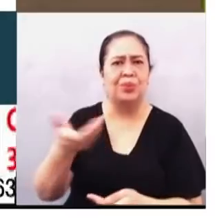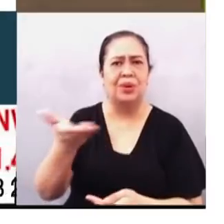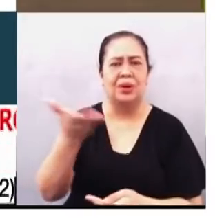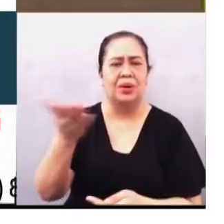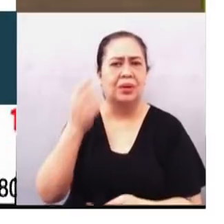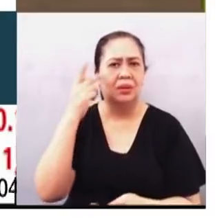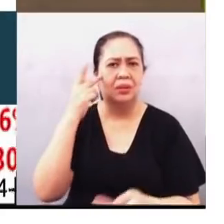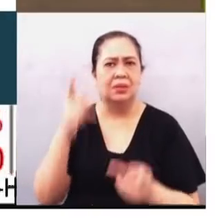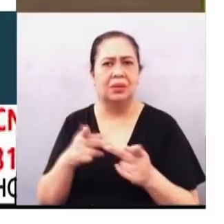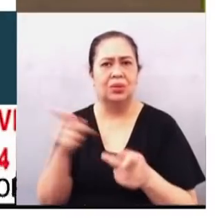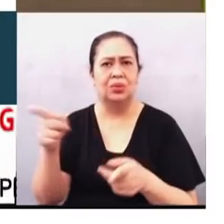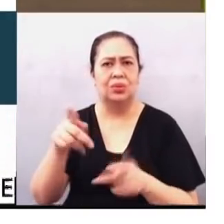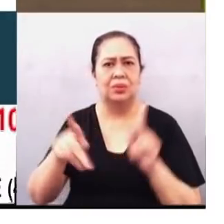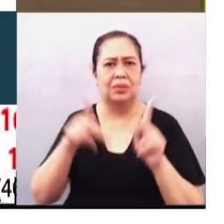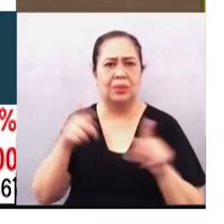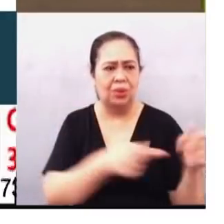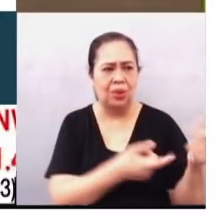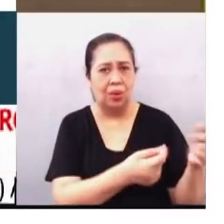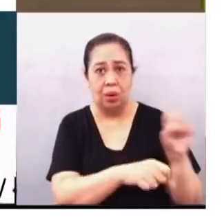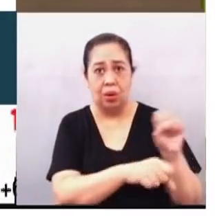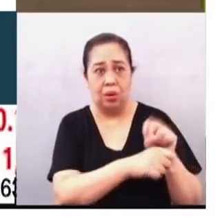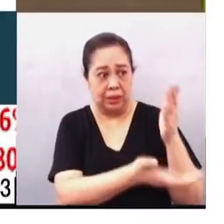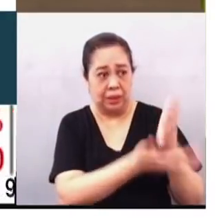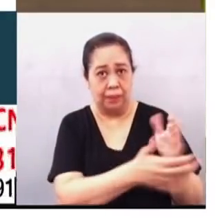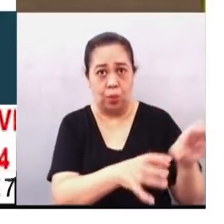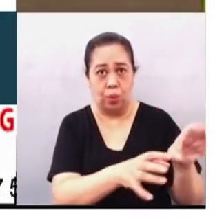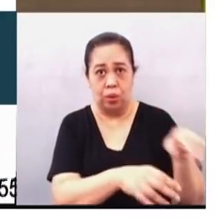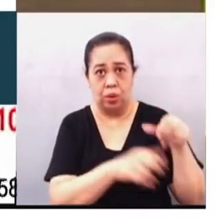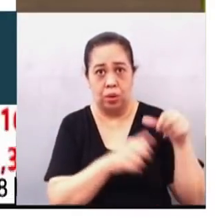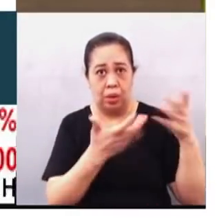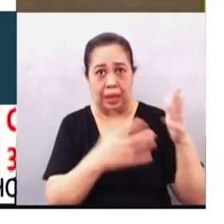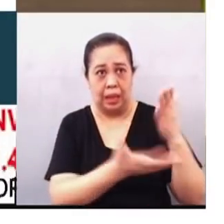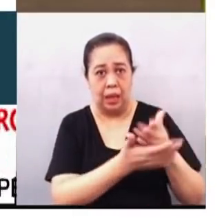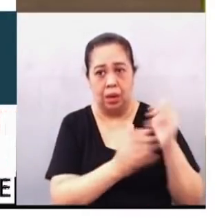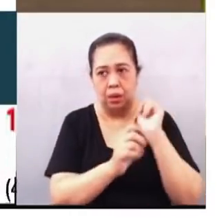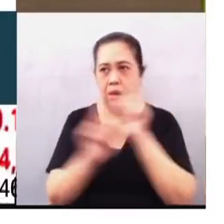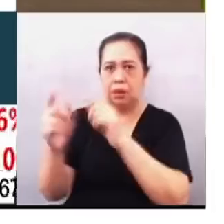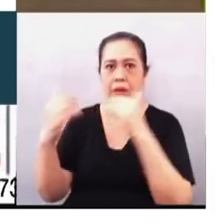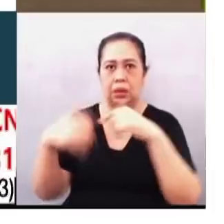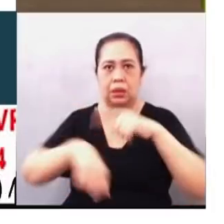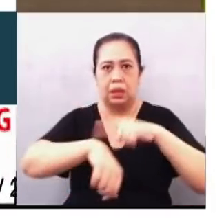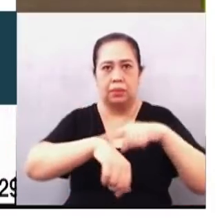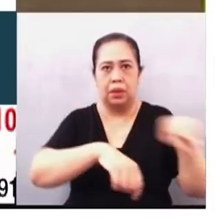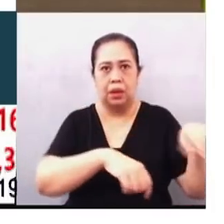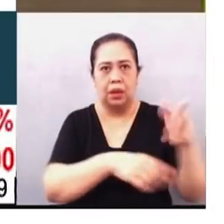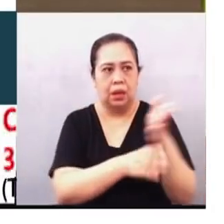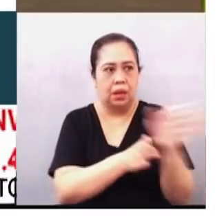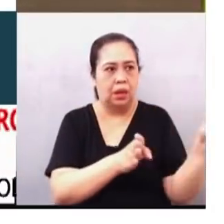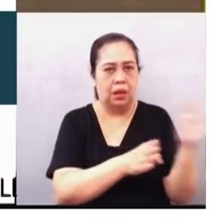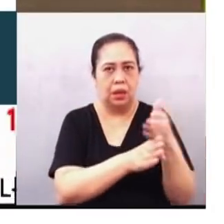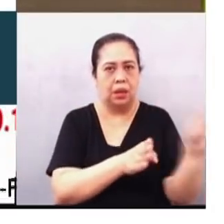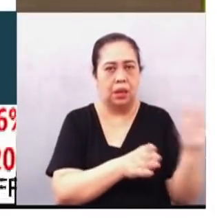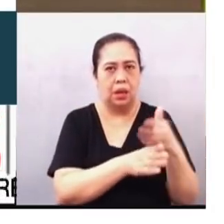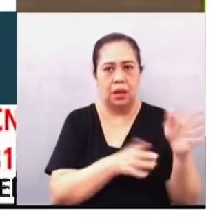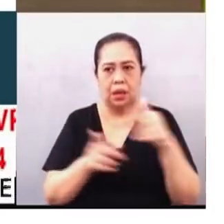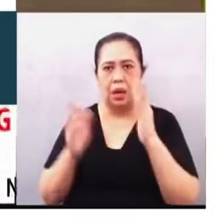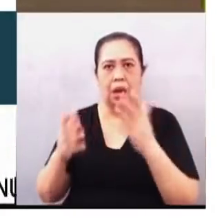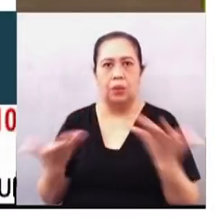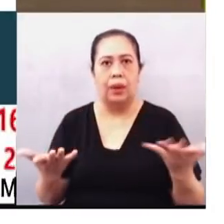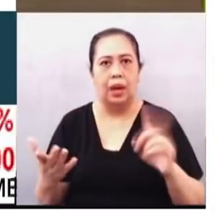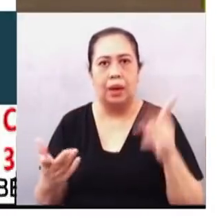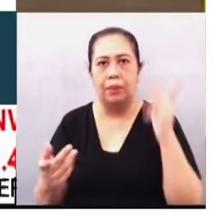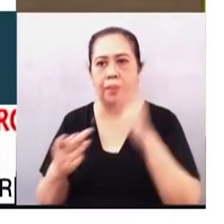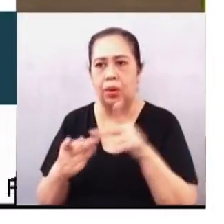ano bang gagawin itong mga tao ko? Wala nang, hindi na ito makapagtrabaho. Puro na lang harap dyan sa kanila at ginagawa na nilang, anong purpose